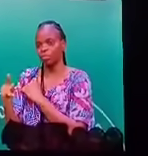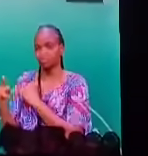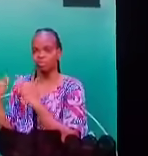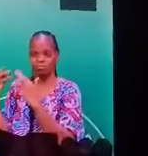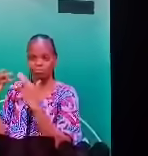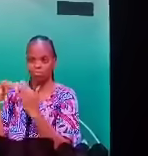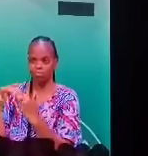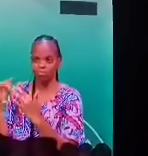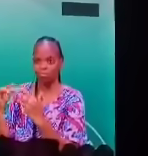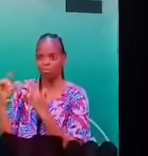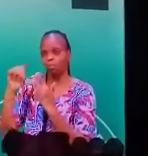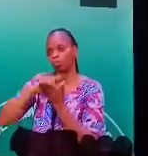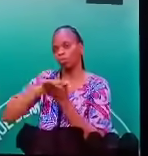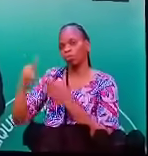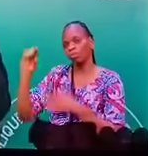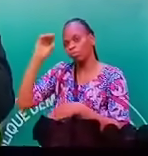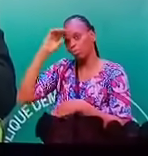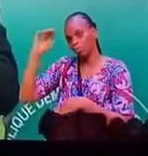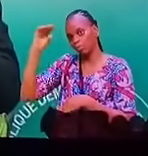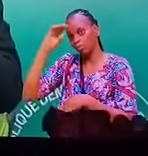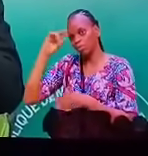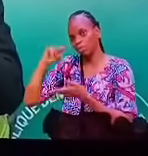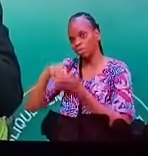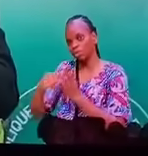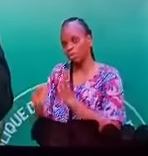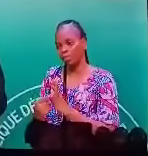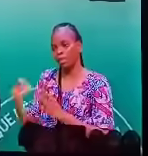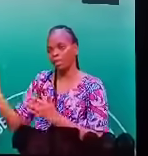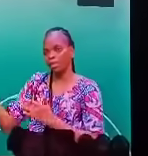l'homme puisse être un pays qui accueille les juges?